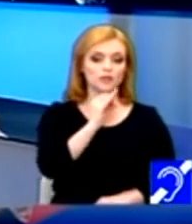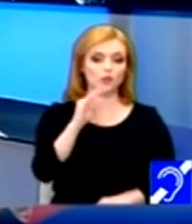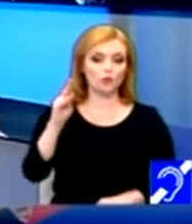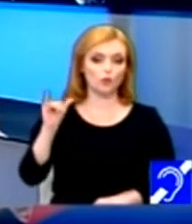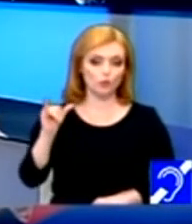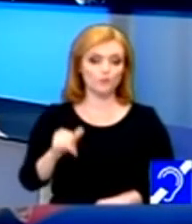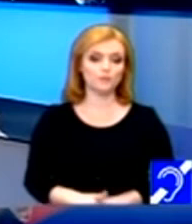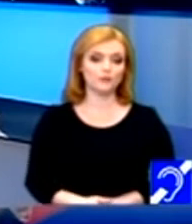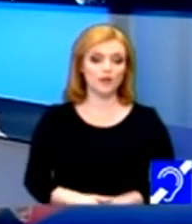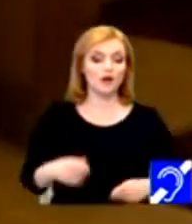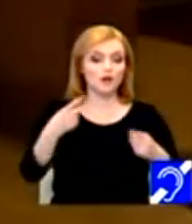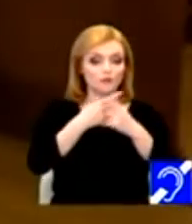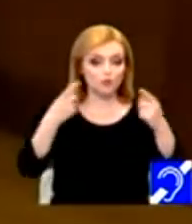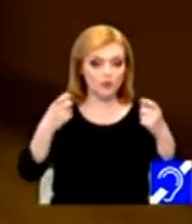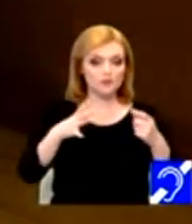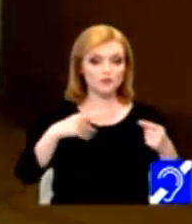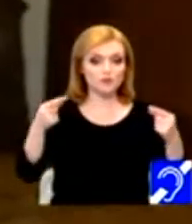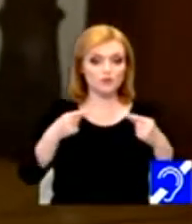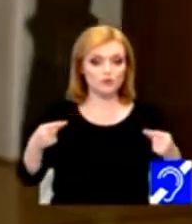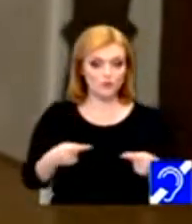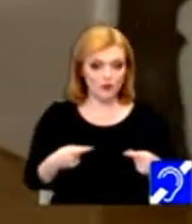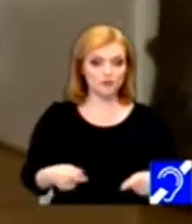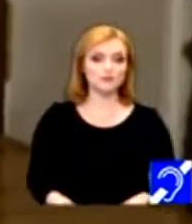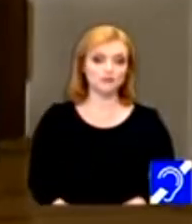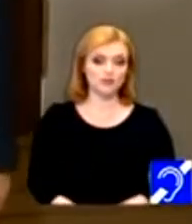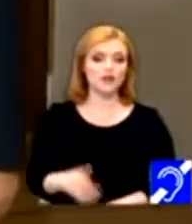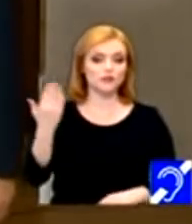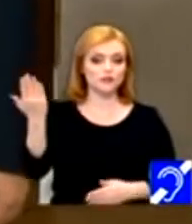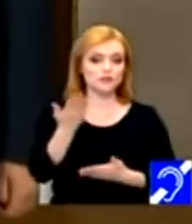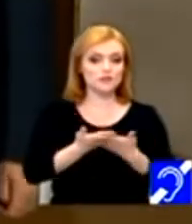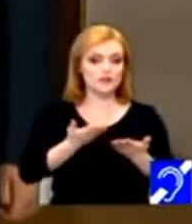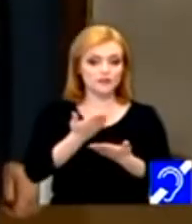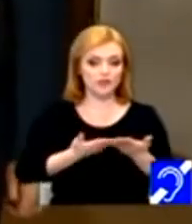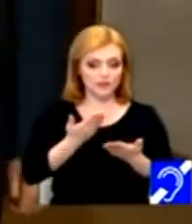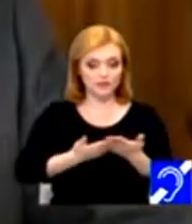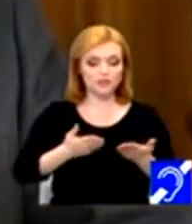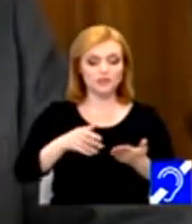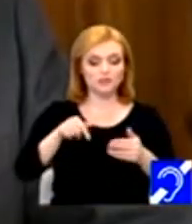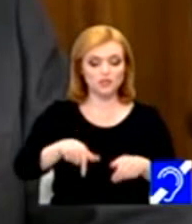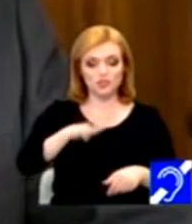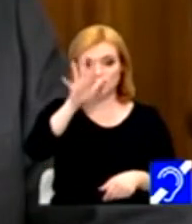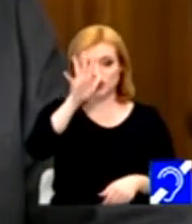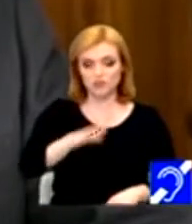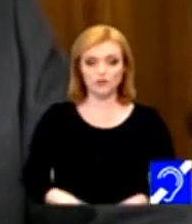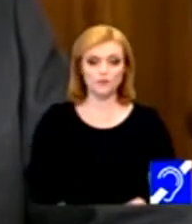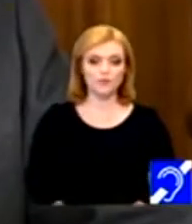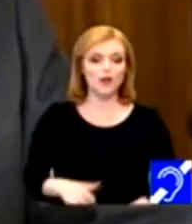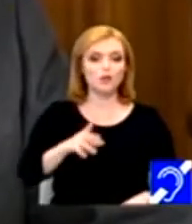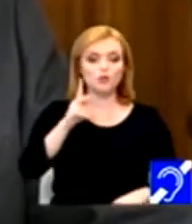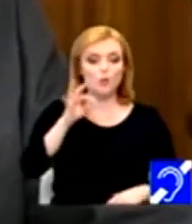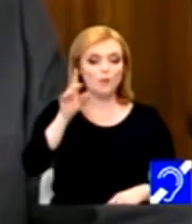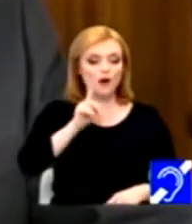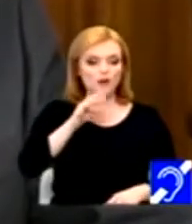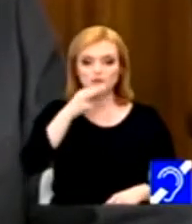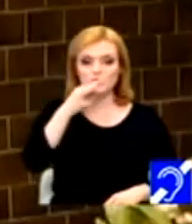Moldova. Informația a fost confirmată pentru TVR Moldova de consilierul premierului de la Chișinău, care a menționat însă că nu a fost stabilită perioada în